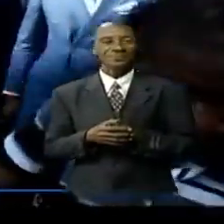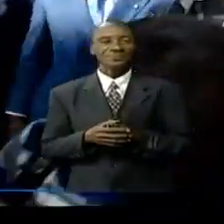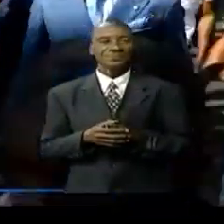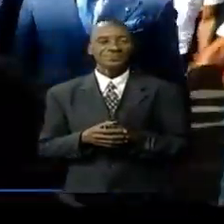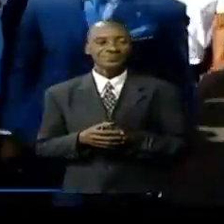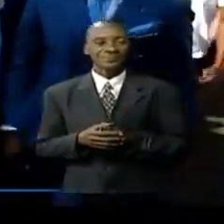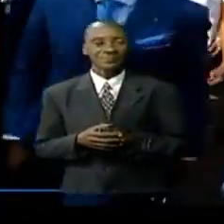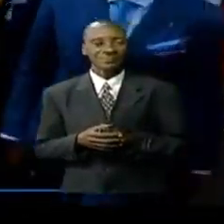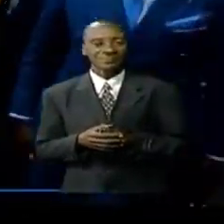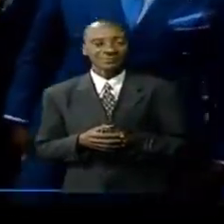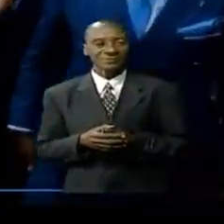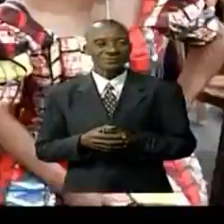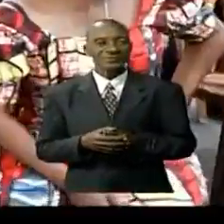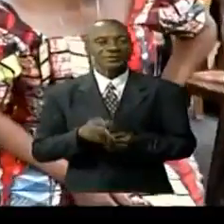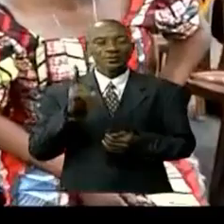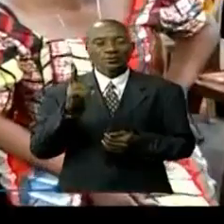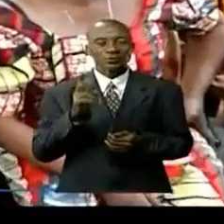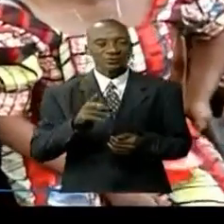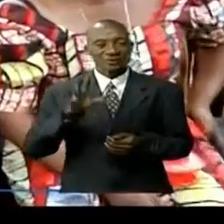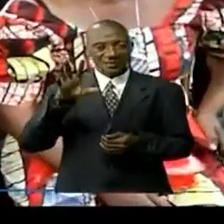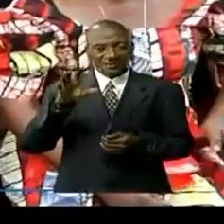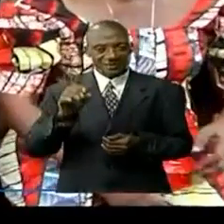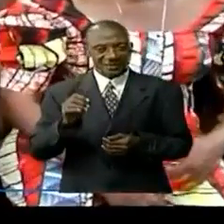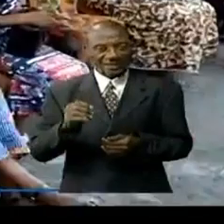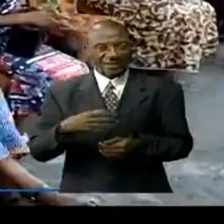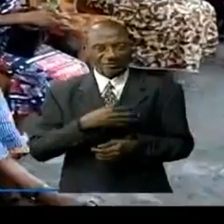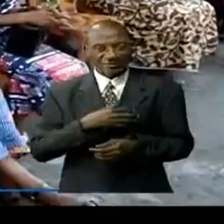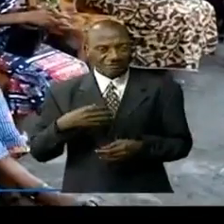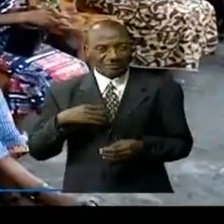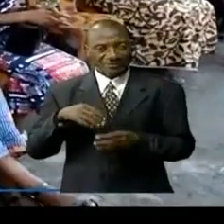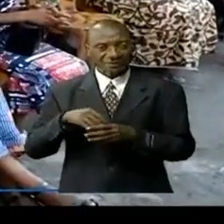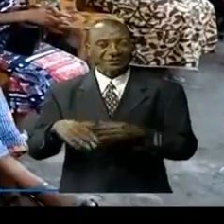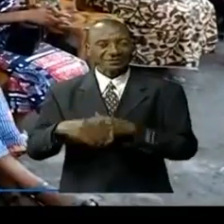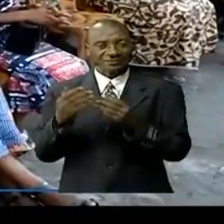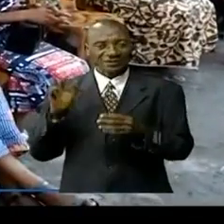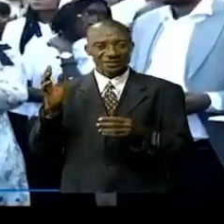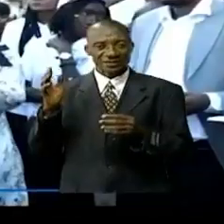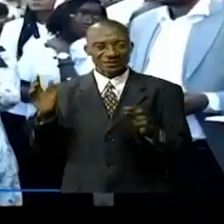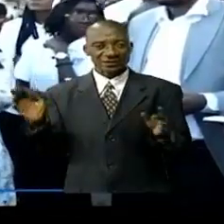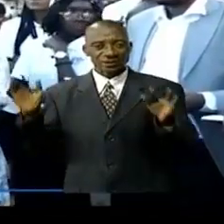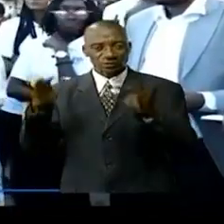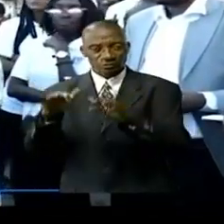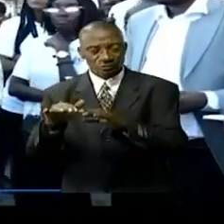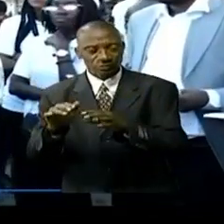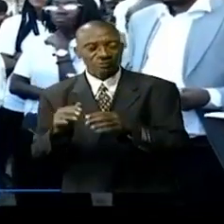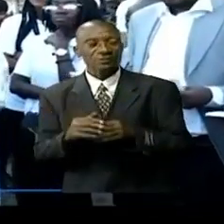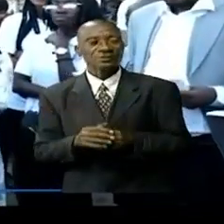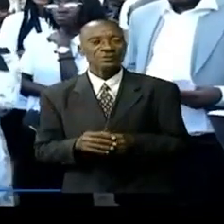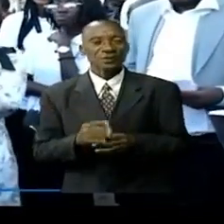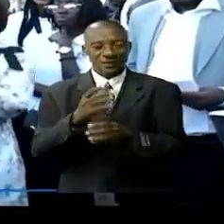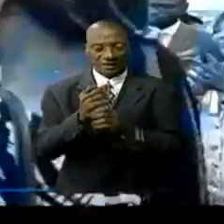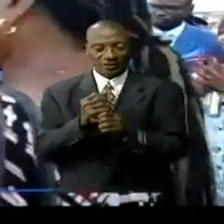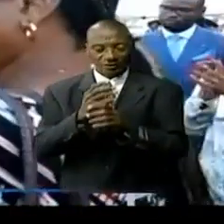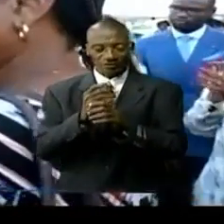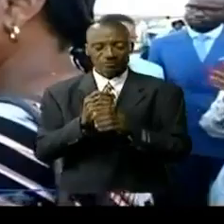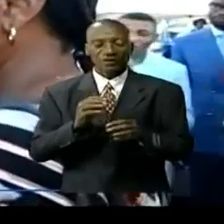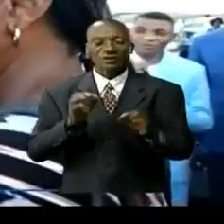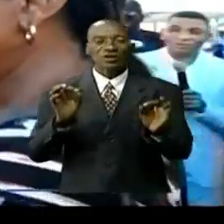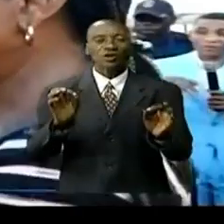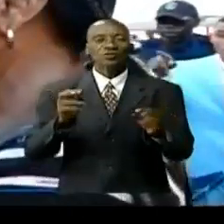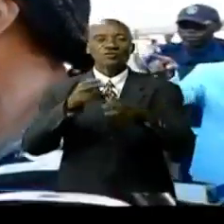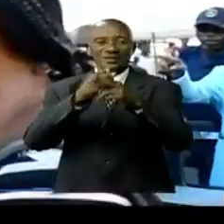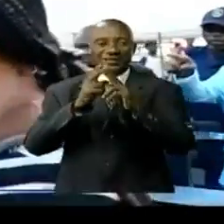Plus de 250 femmes de la ville province Kinshasa ont bénéficié de microcrédit auprès de la structure Bébé